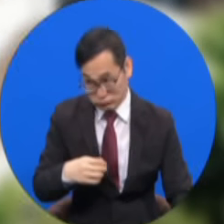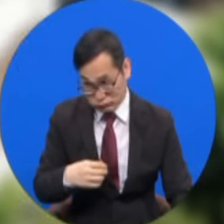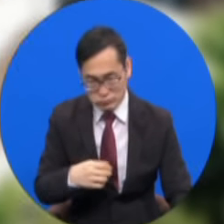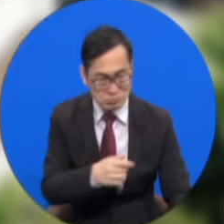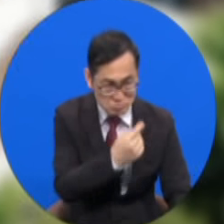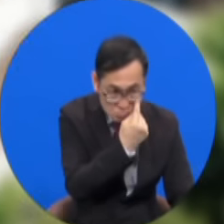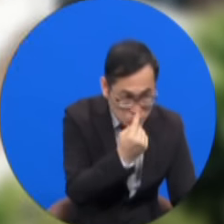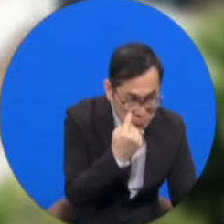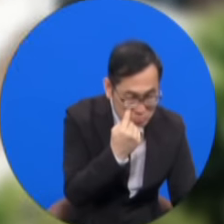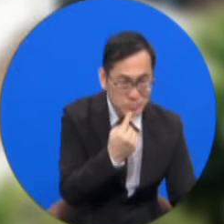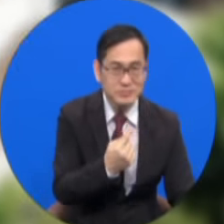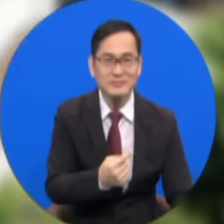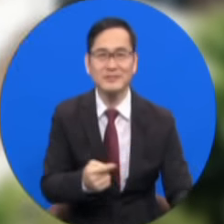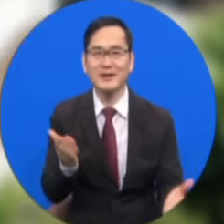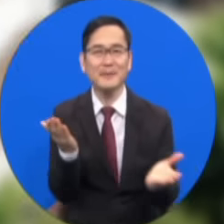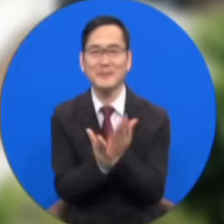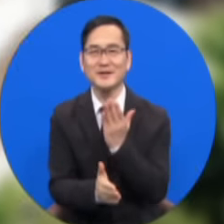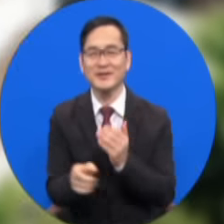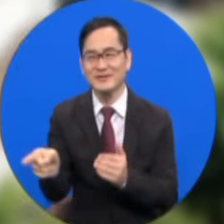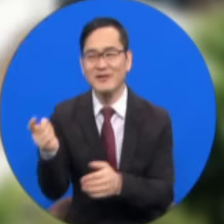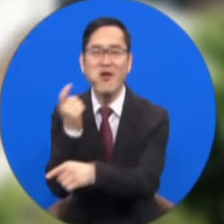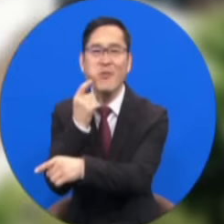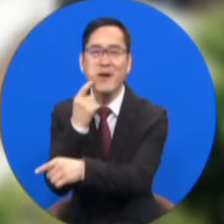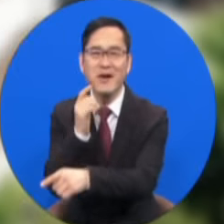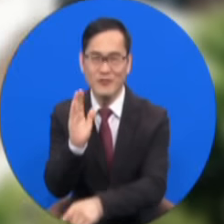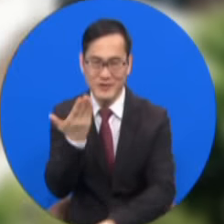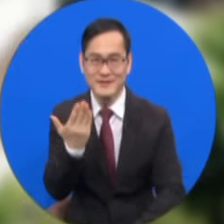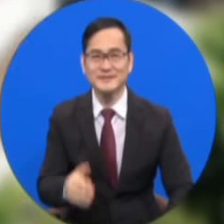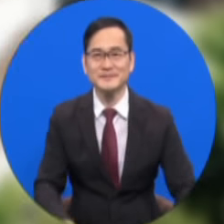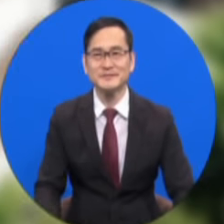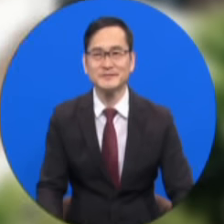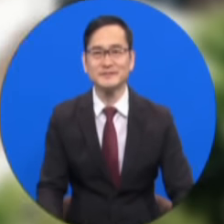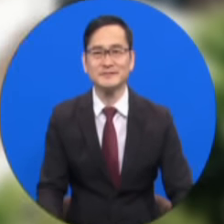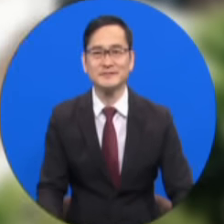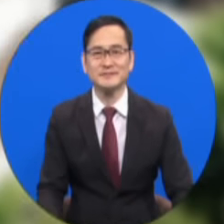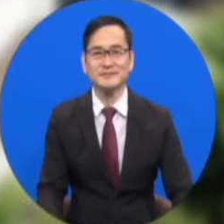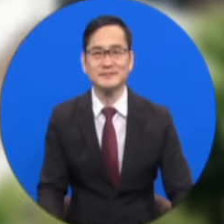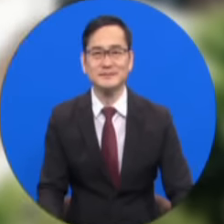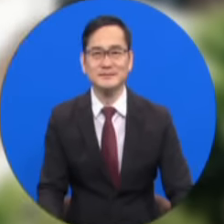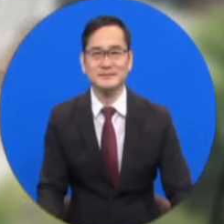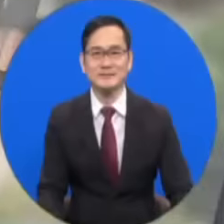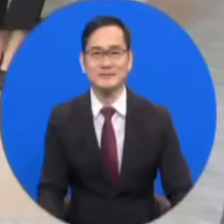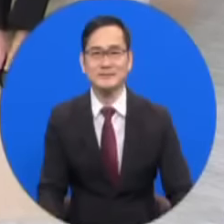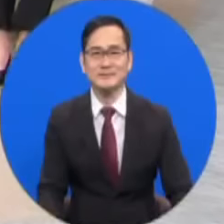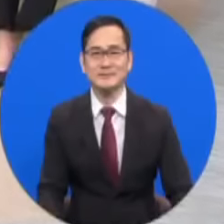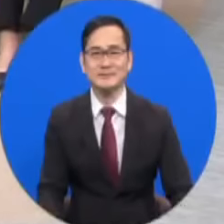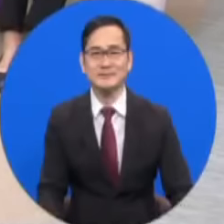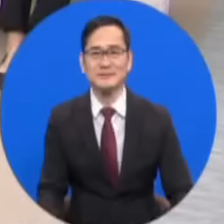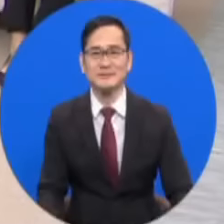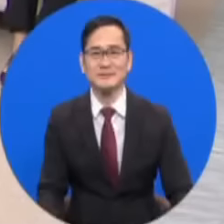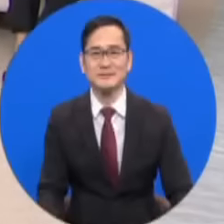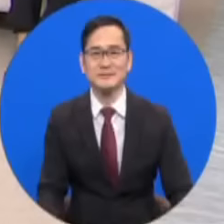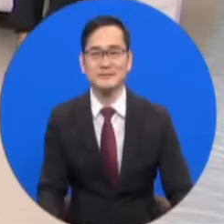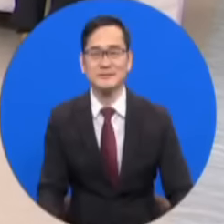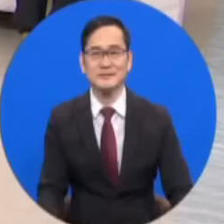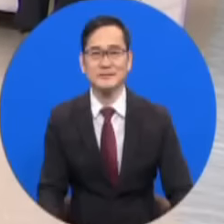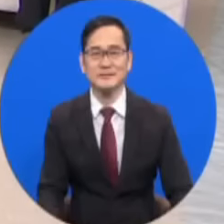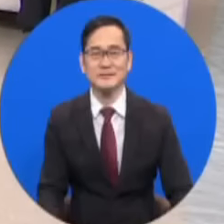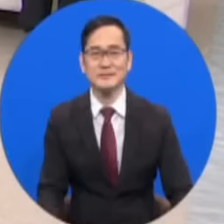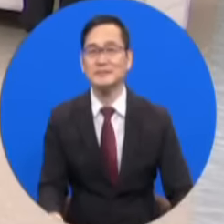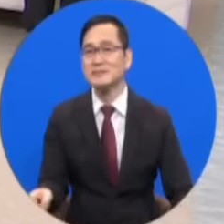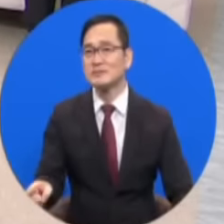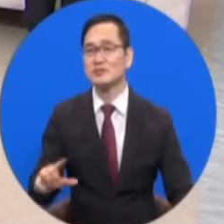보니까 저 사실 관계보다 안 맞는다 이런 논란이 지금 제기된 건데 윤권영 의원의 어떤 사실관계 어떤 부정확성 어떻게 보십니까 뭐